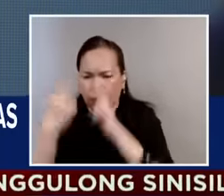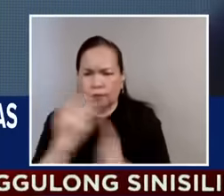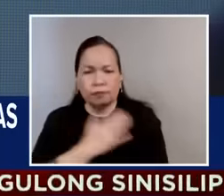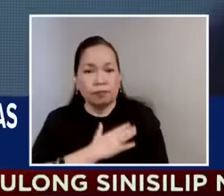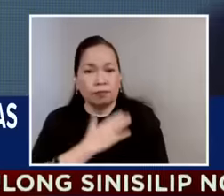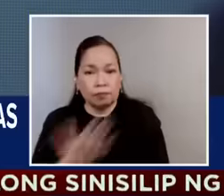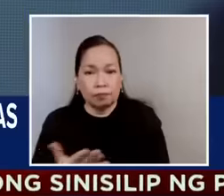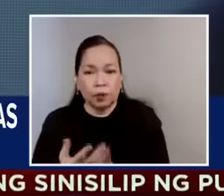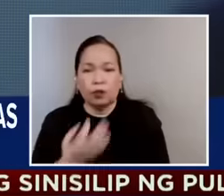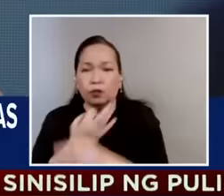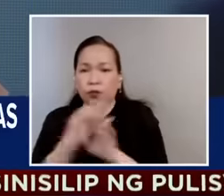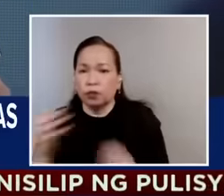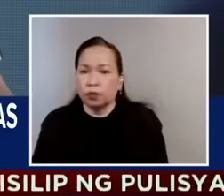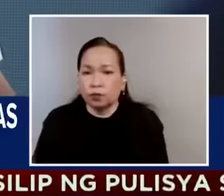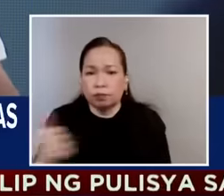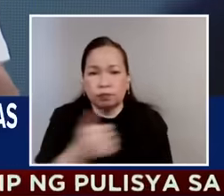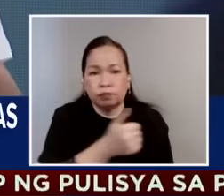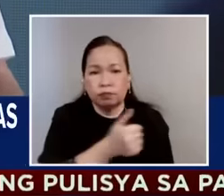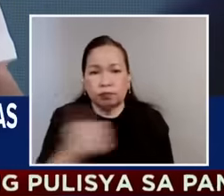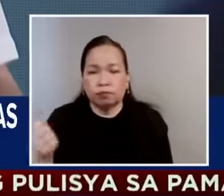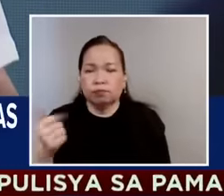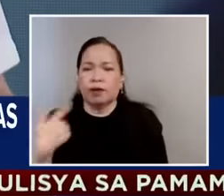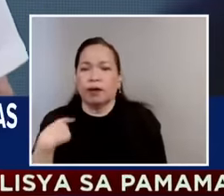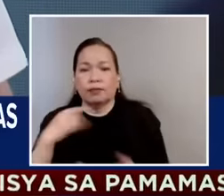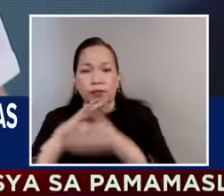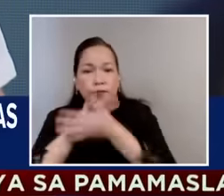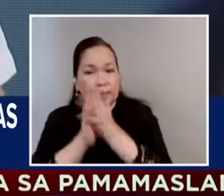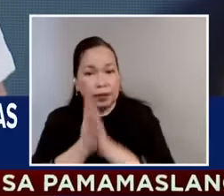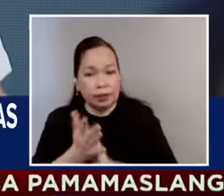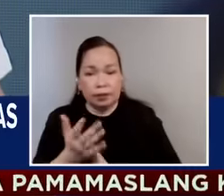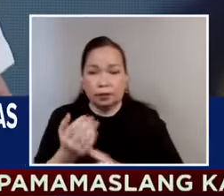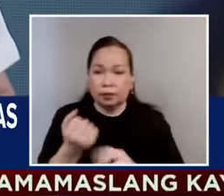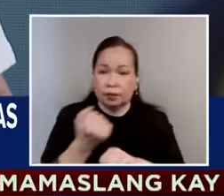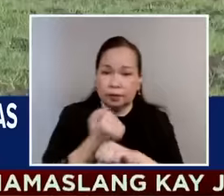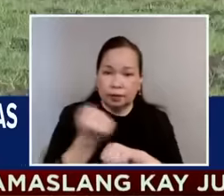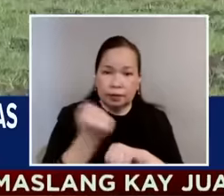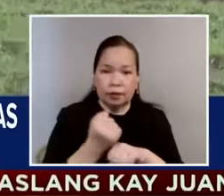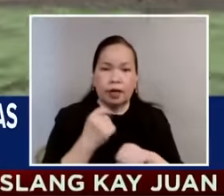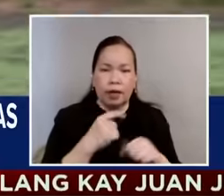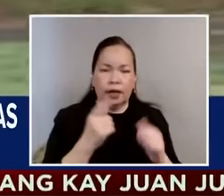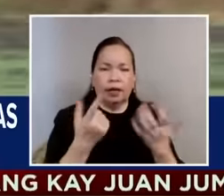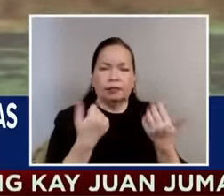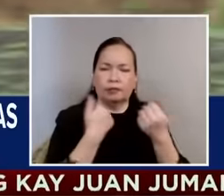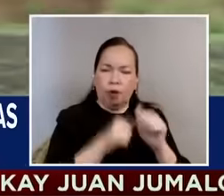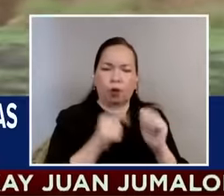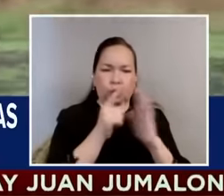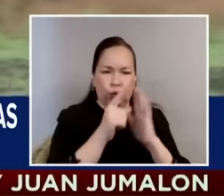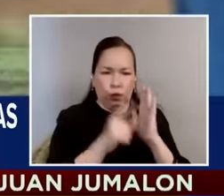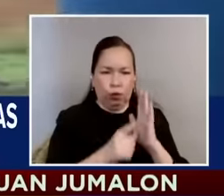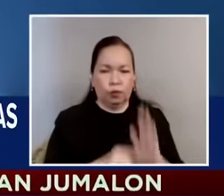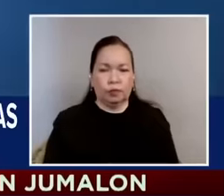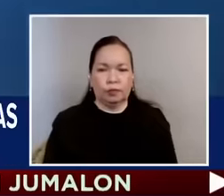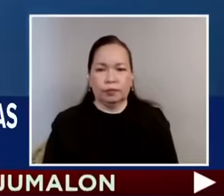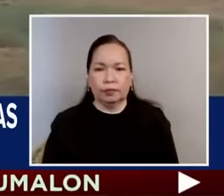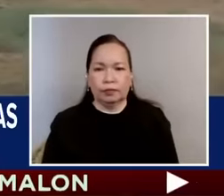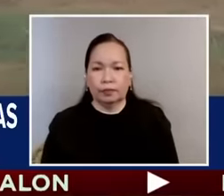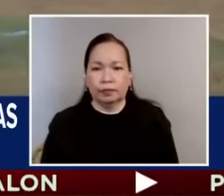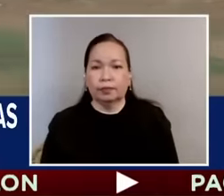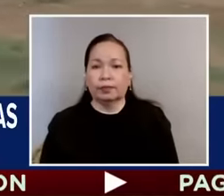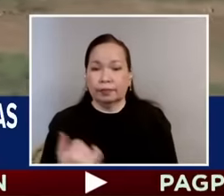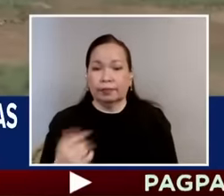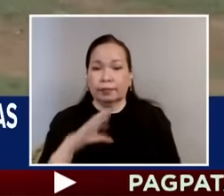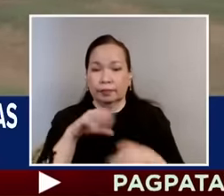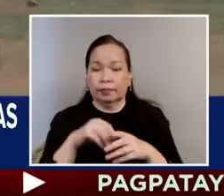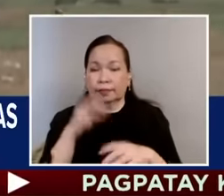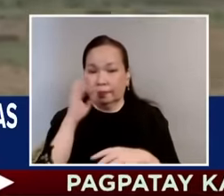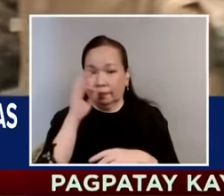of navigation, peace and stability, and the rule of law. Sa ngayon, kalahok ang Pilipinas sa ilang joint